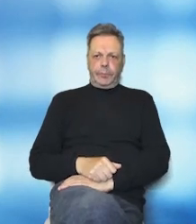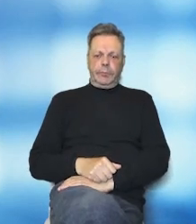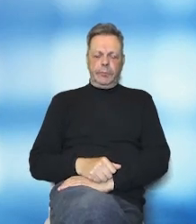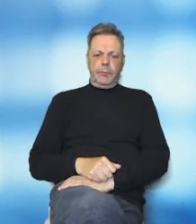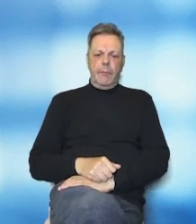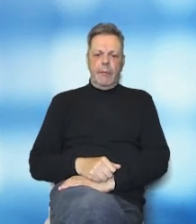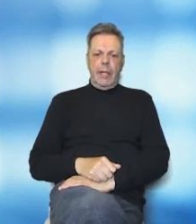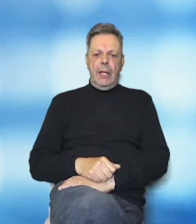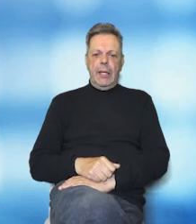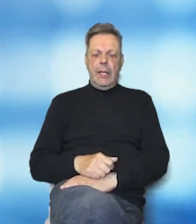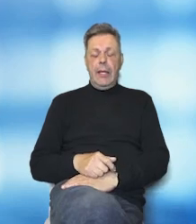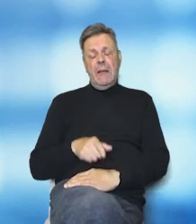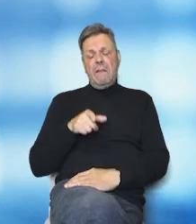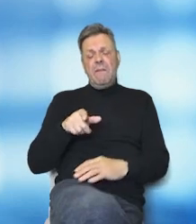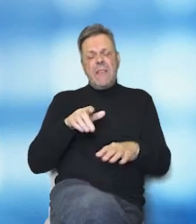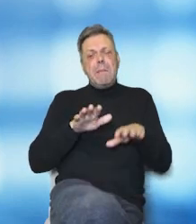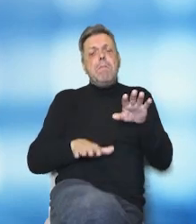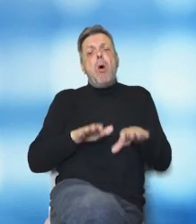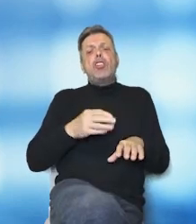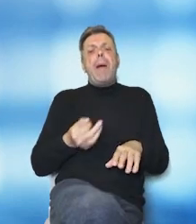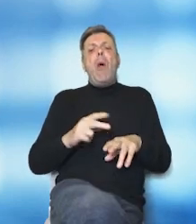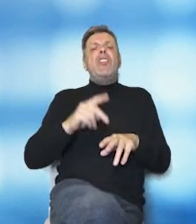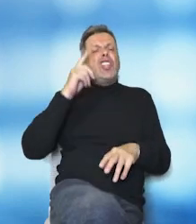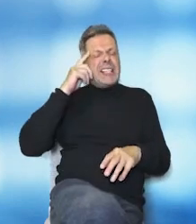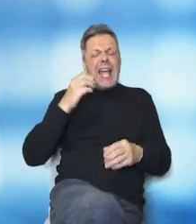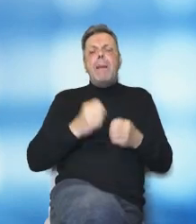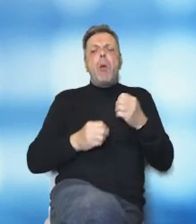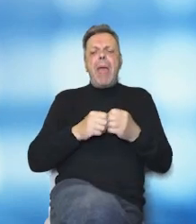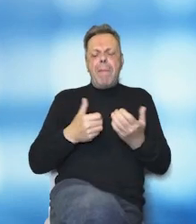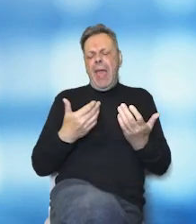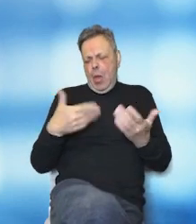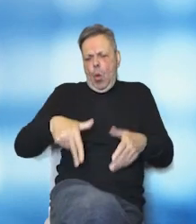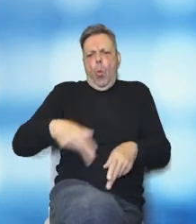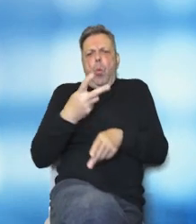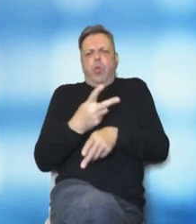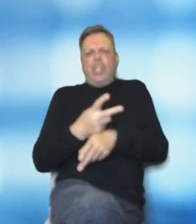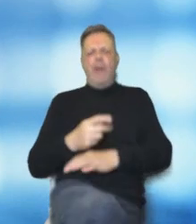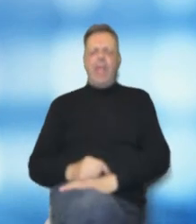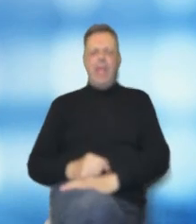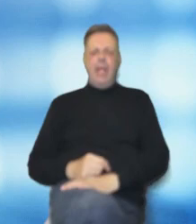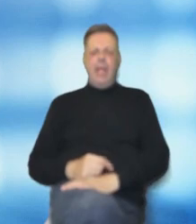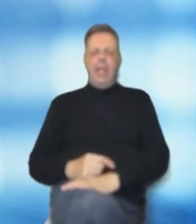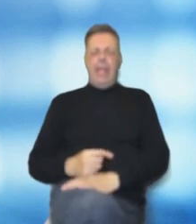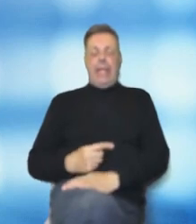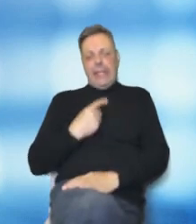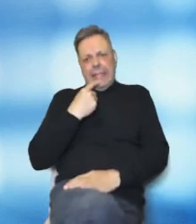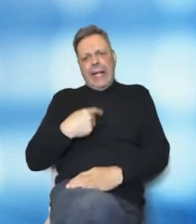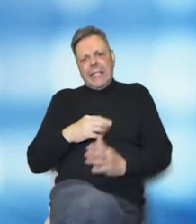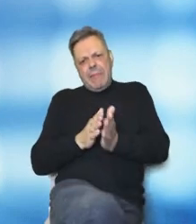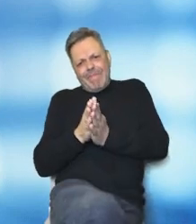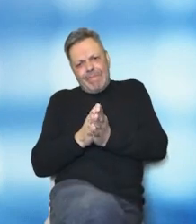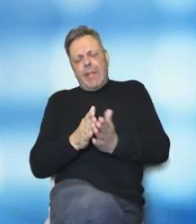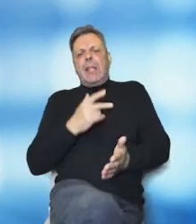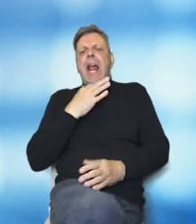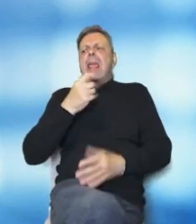možda malo više znate sve te probleme na razini države, pa mi recite, postoji li netko